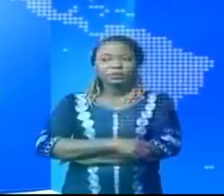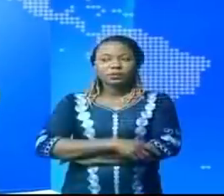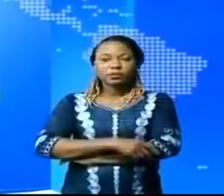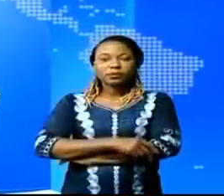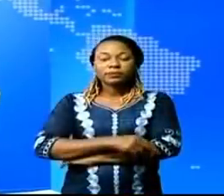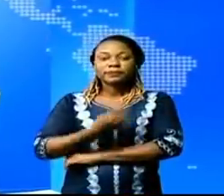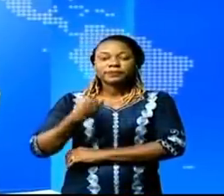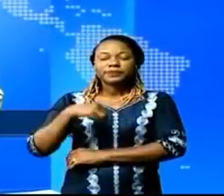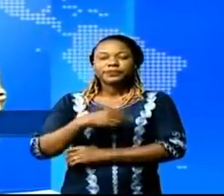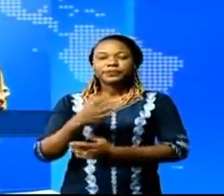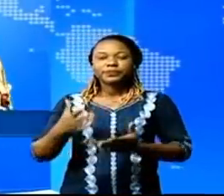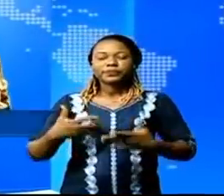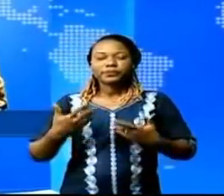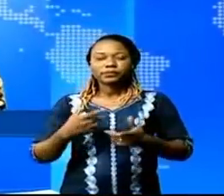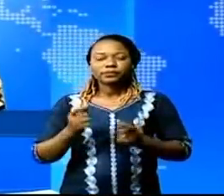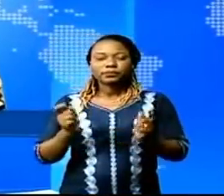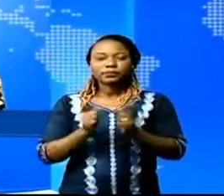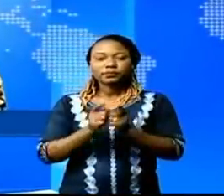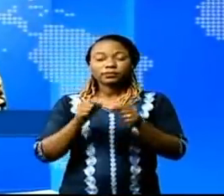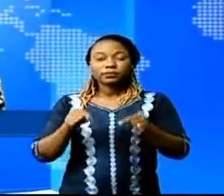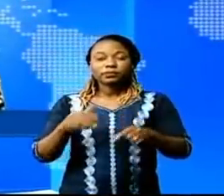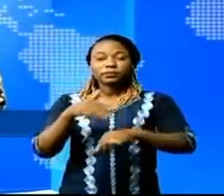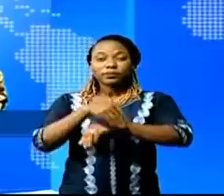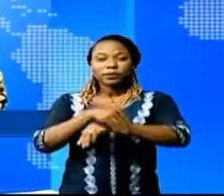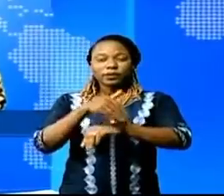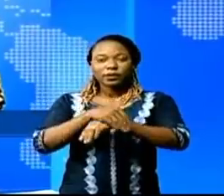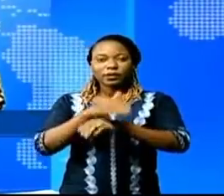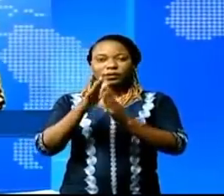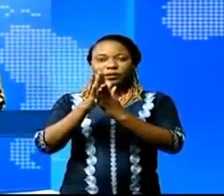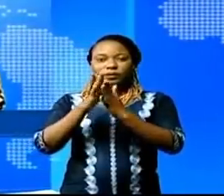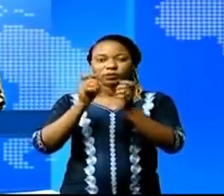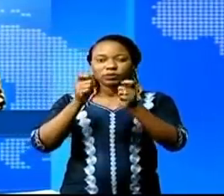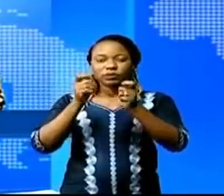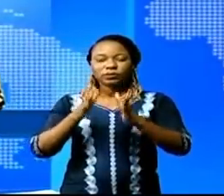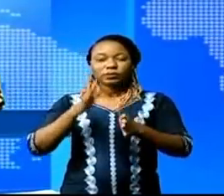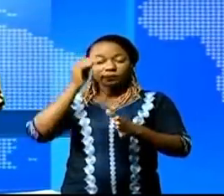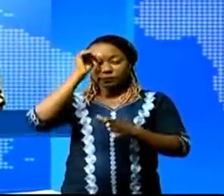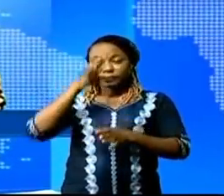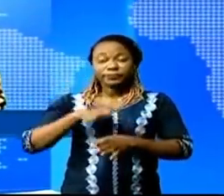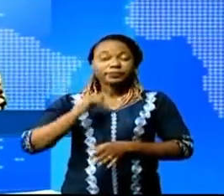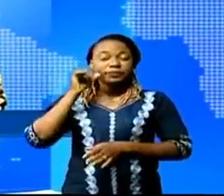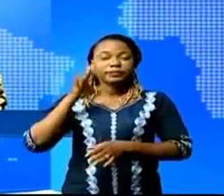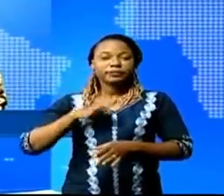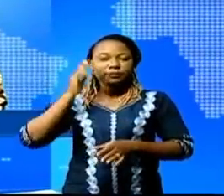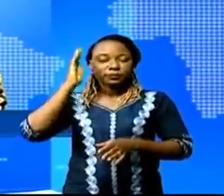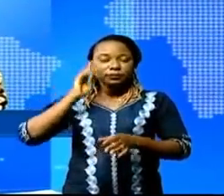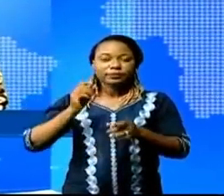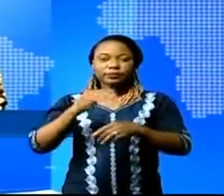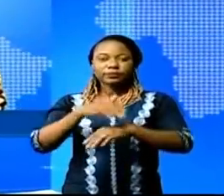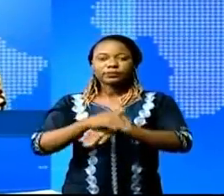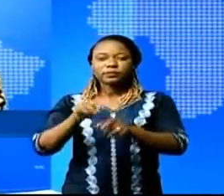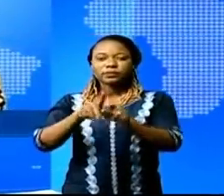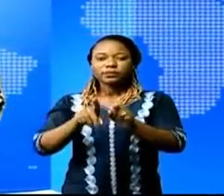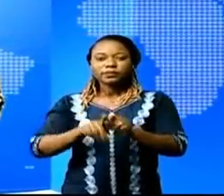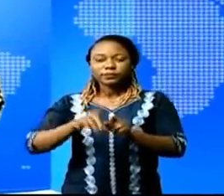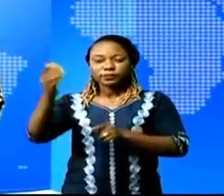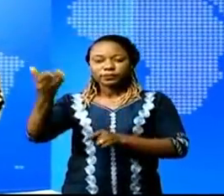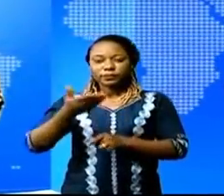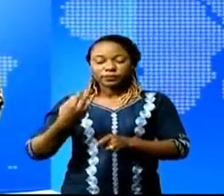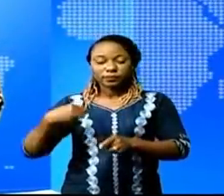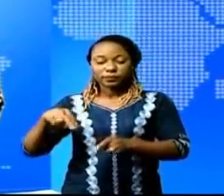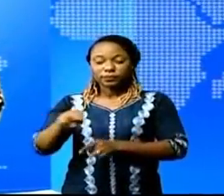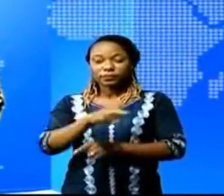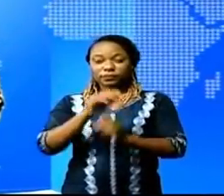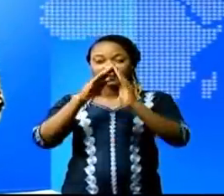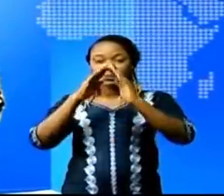Nous sommes heureux de vous retrouver ce soir pour ce rendez-vous du journal. Mesdames et messieurs, bonsoir et merci de nous recevoir chez vous.